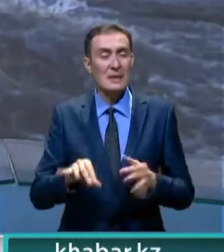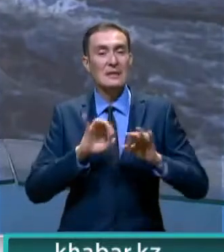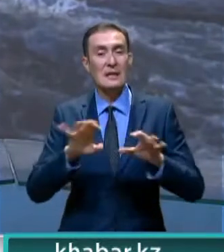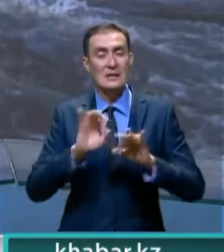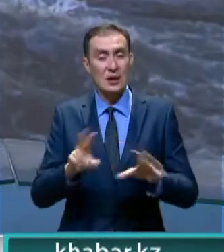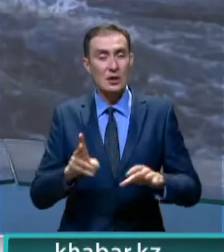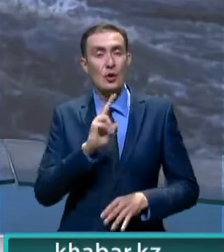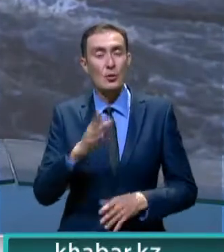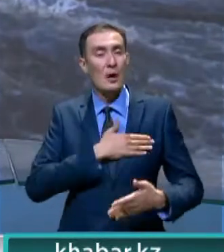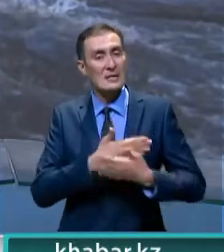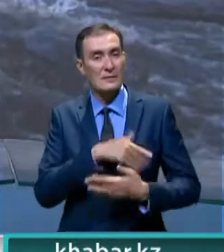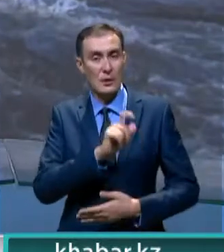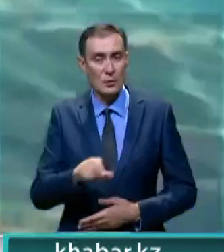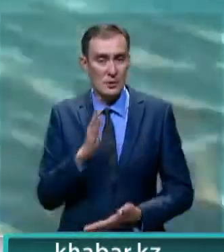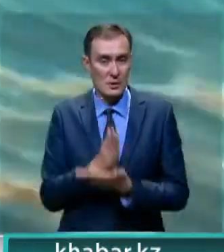не все равно.